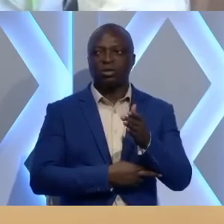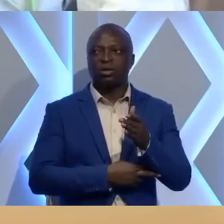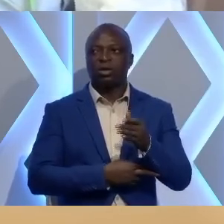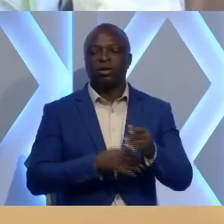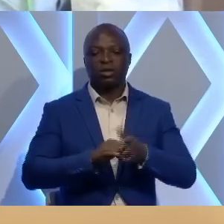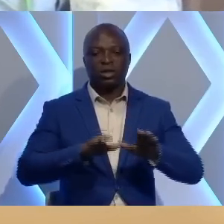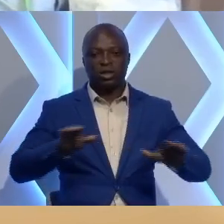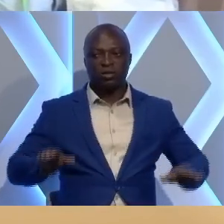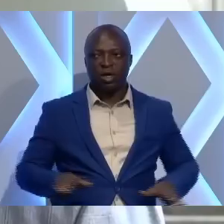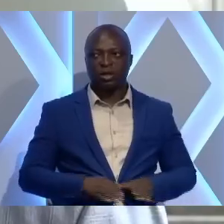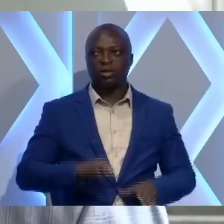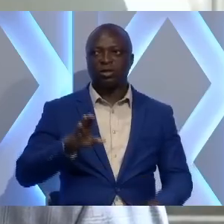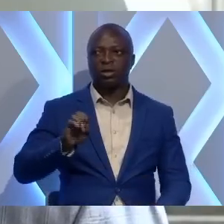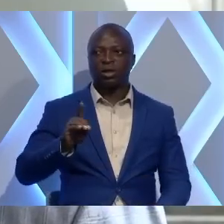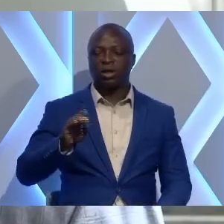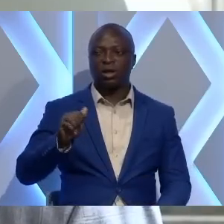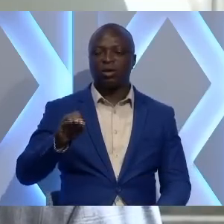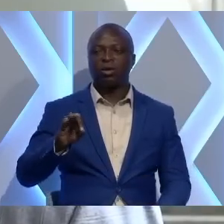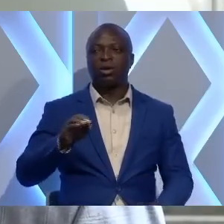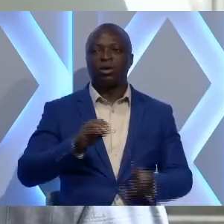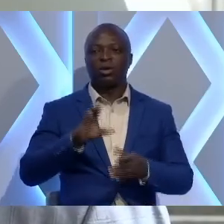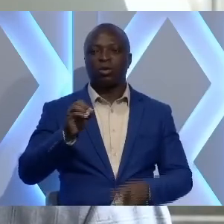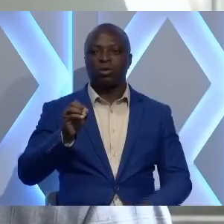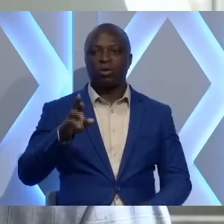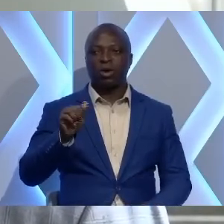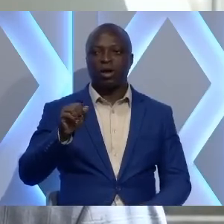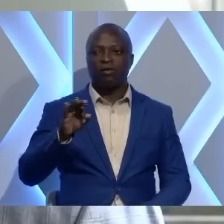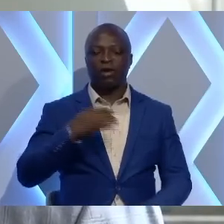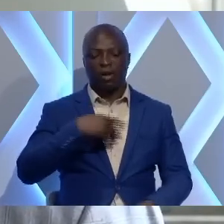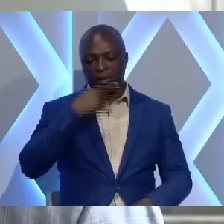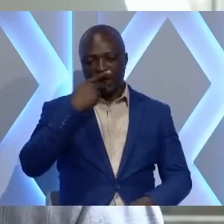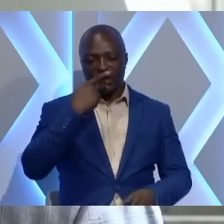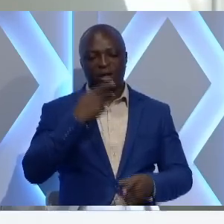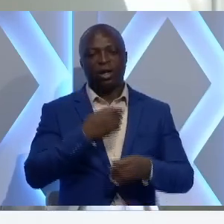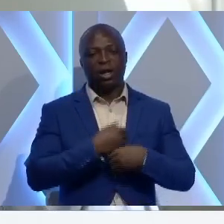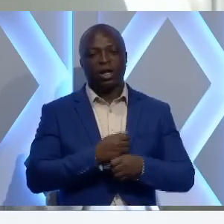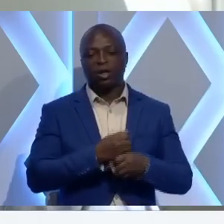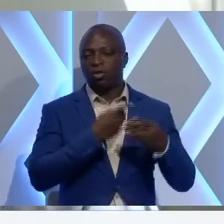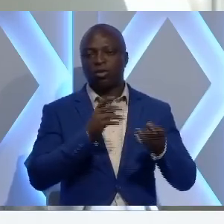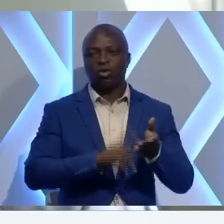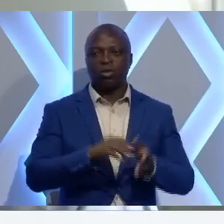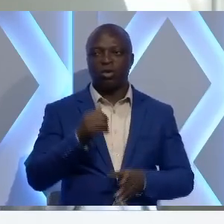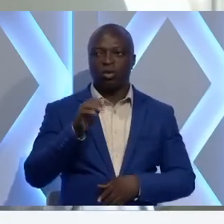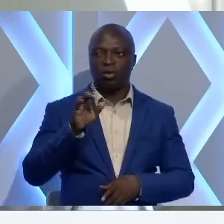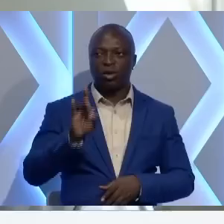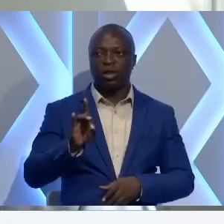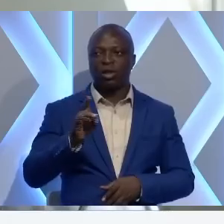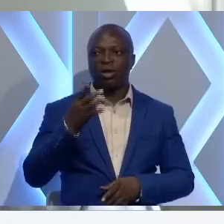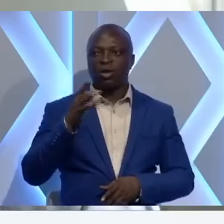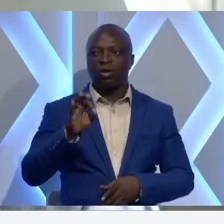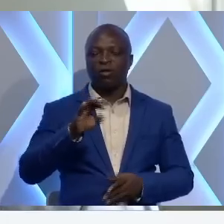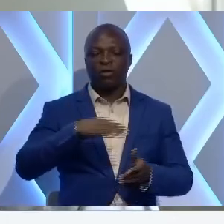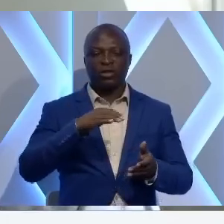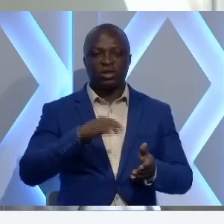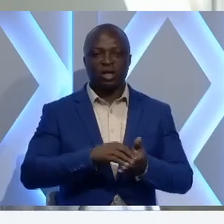l'espace CDAO, le CORAF a travaillé à mettre en place depuis 2008 9 centres de